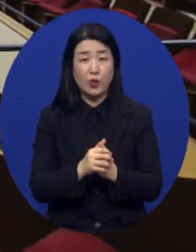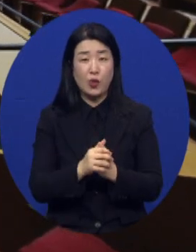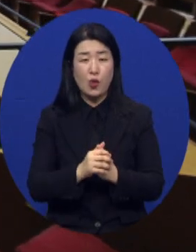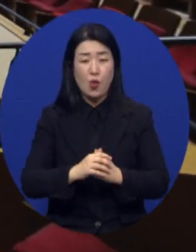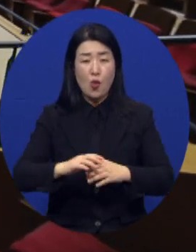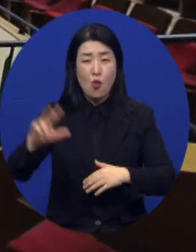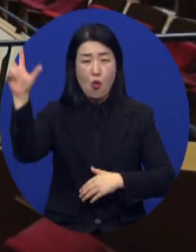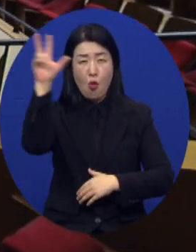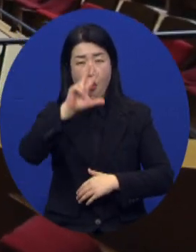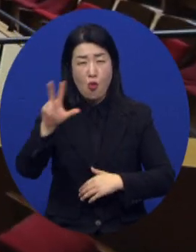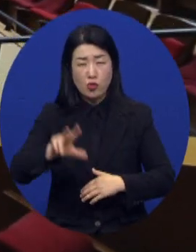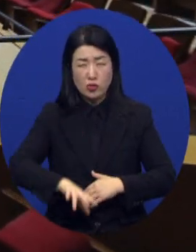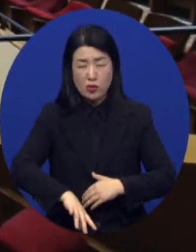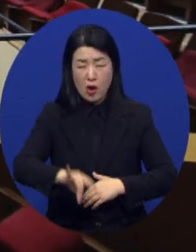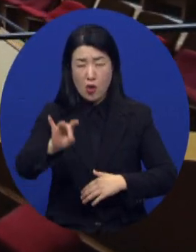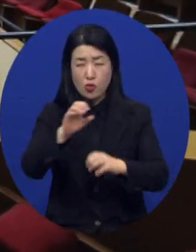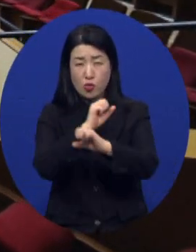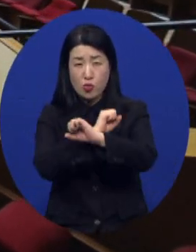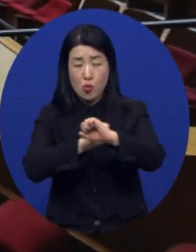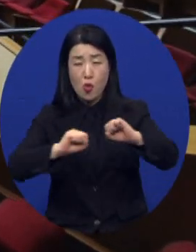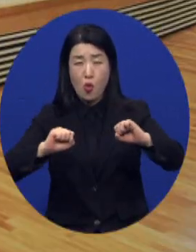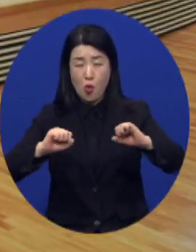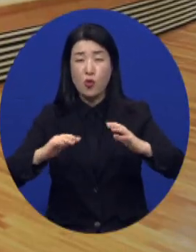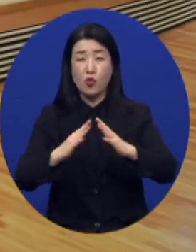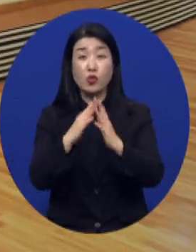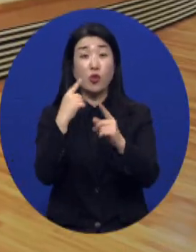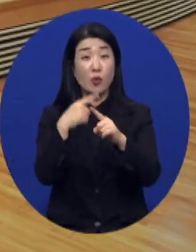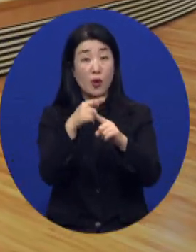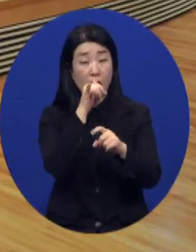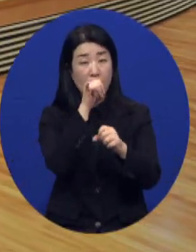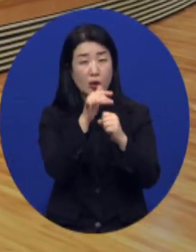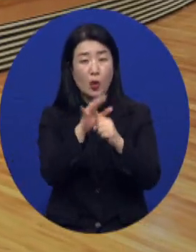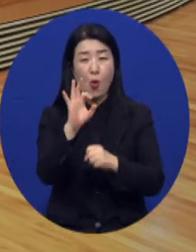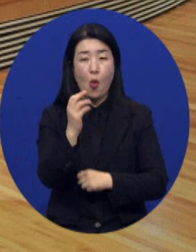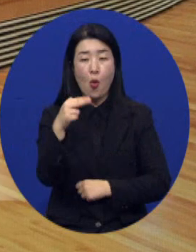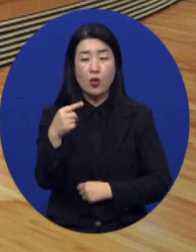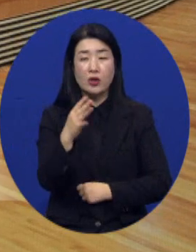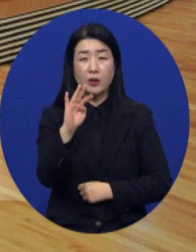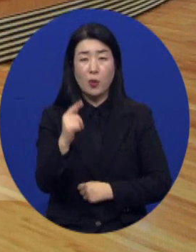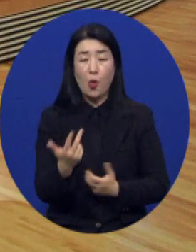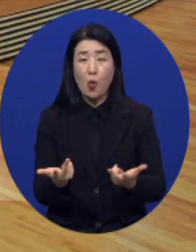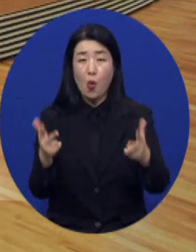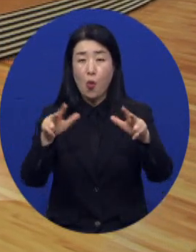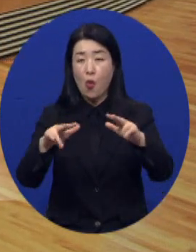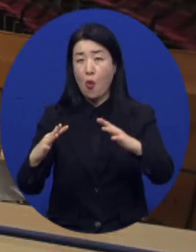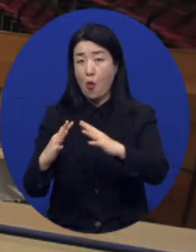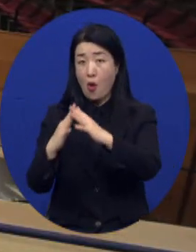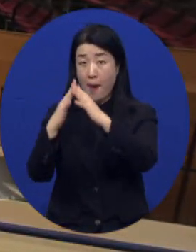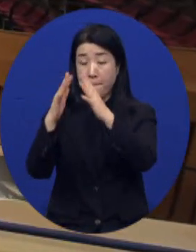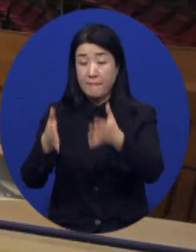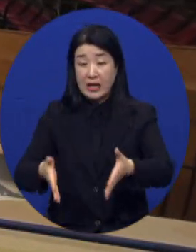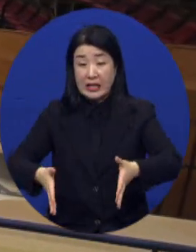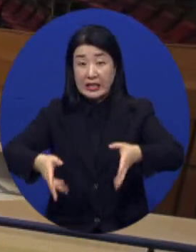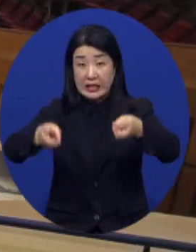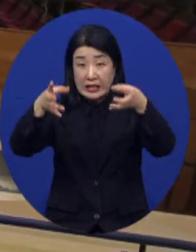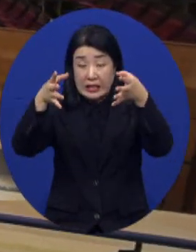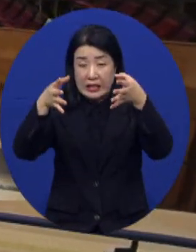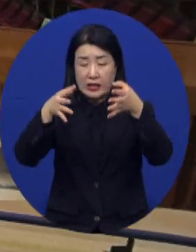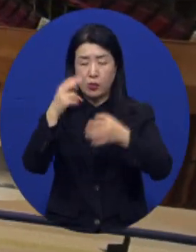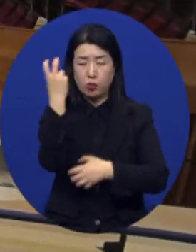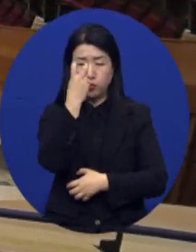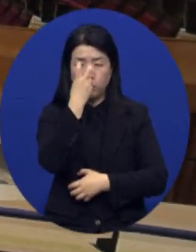수준의 시설이라는 평가를 받고 있습니다 5등봉 공원에 아파트를 짓는 호반건설이 사업자